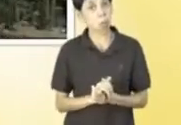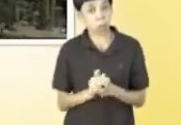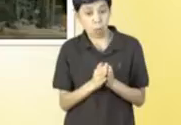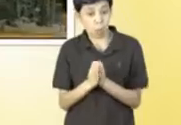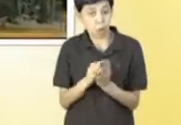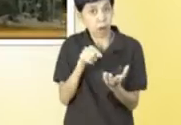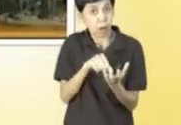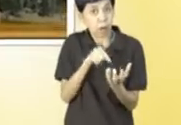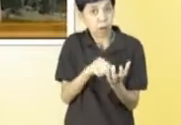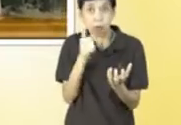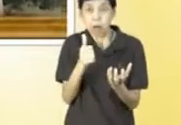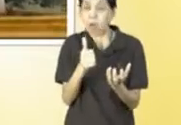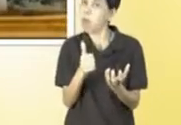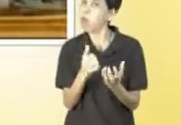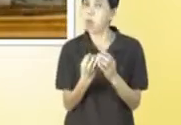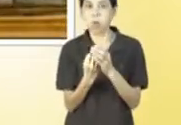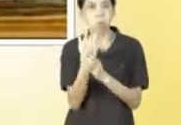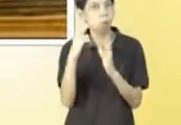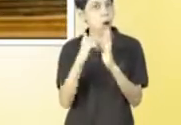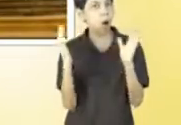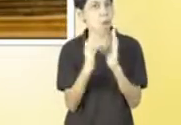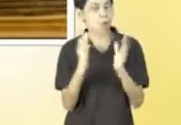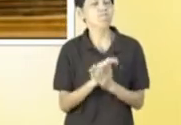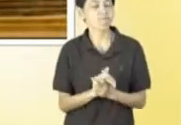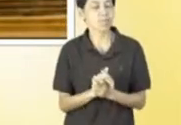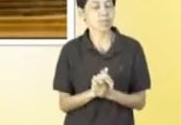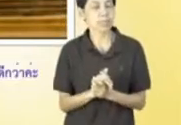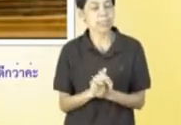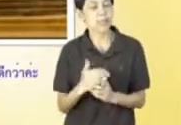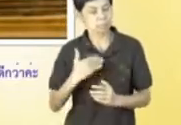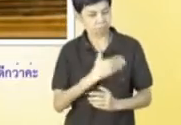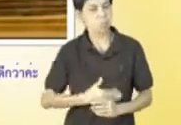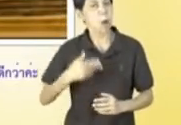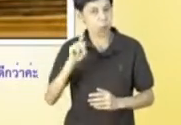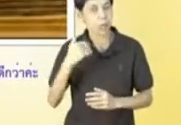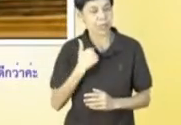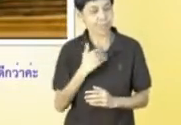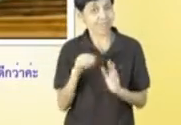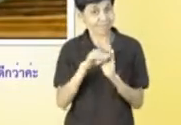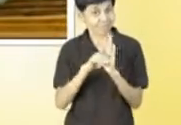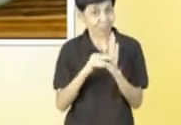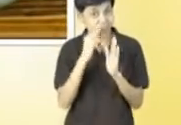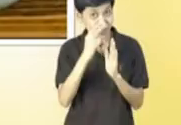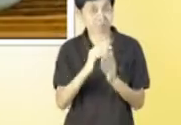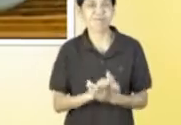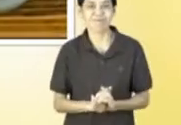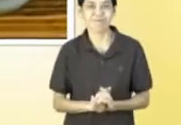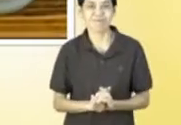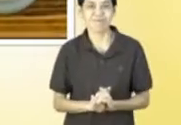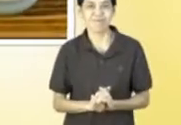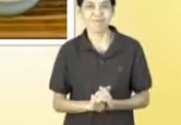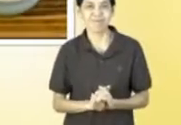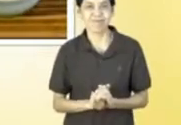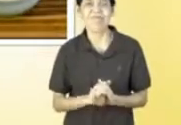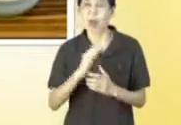คะก็มีสมุนไพรเยอะแยะเลยสิคะ เรามารู้จักกับร่างกาย เรามารู้จักส่วนประกอบกันเลยดีกว่าค่ะขาดไม่ได้เลยก็